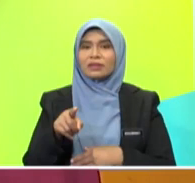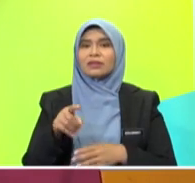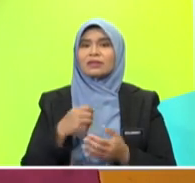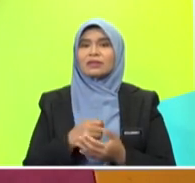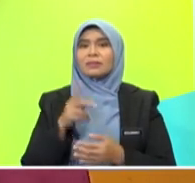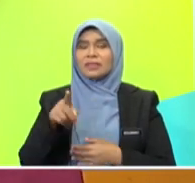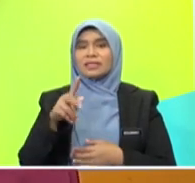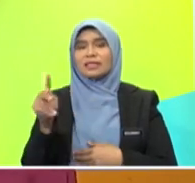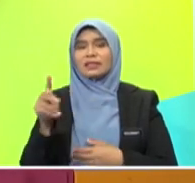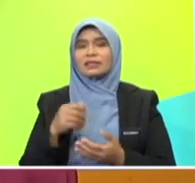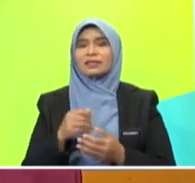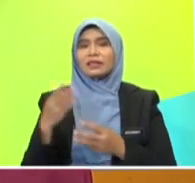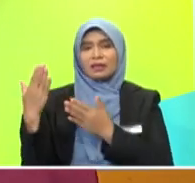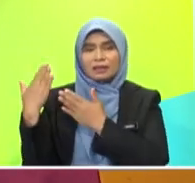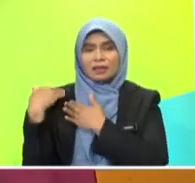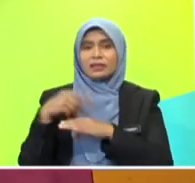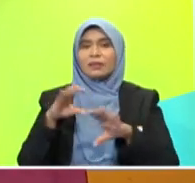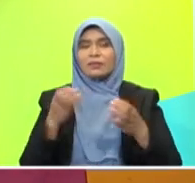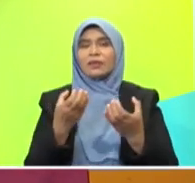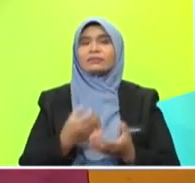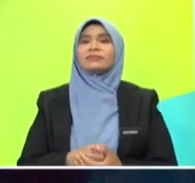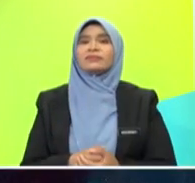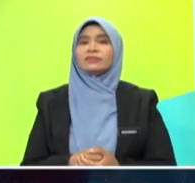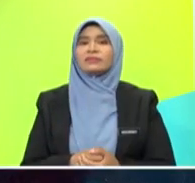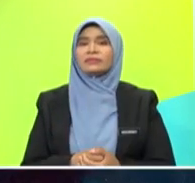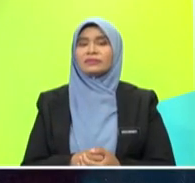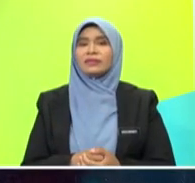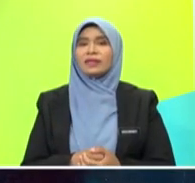memastikan tanggung jawab di jalan guys